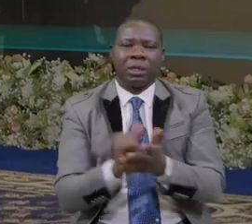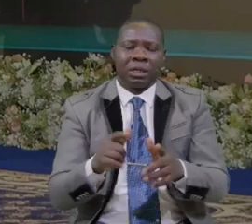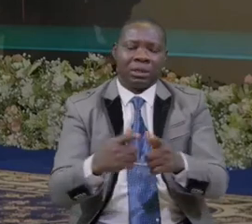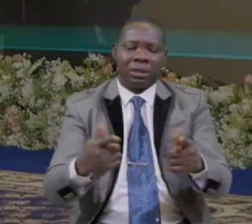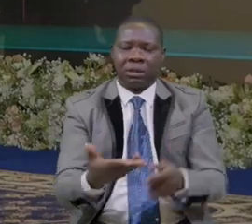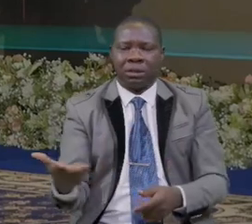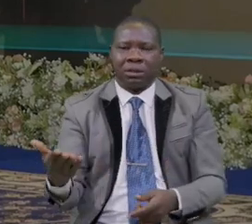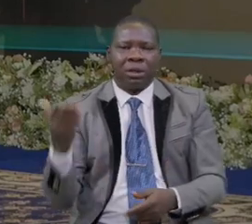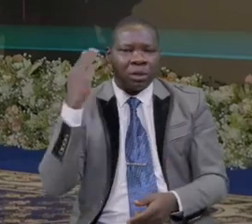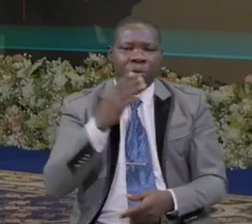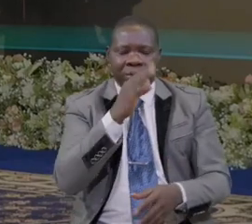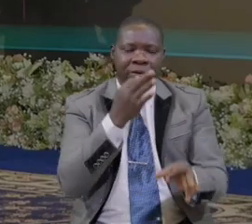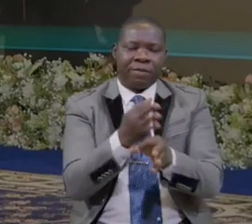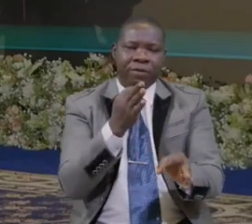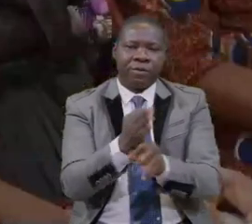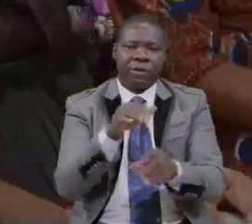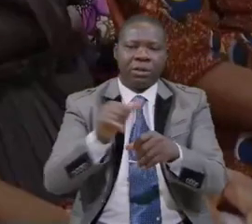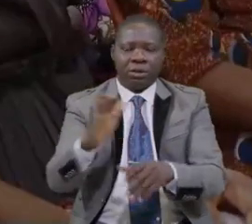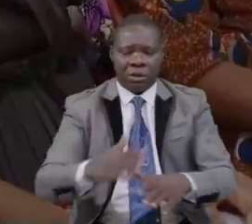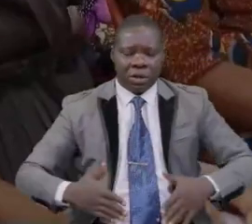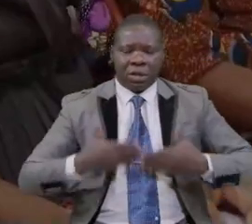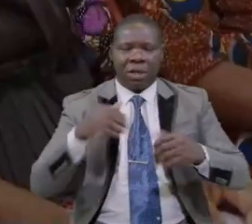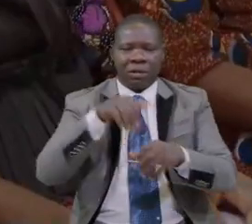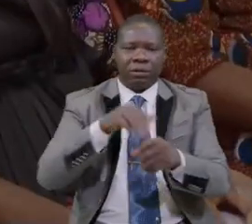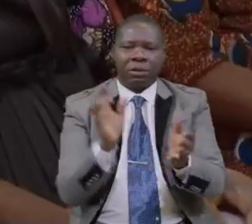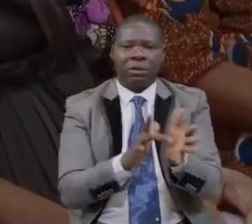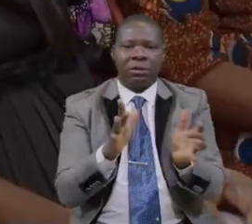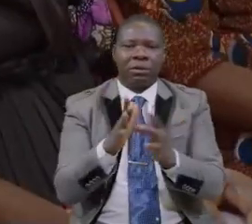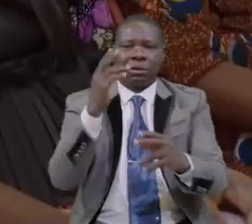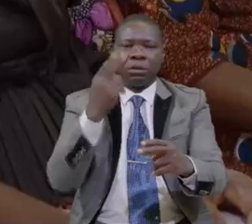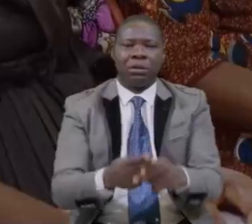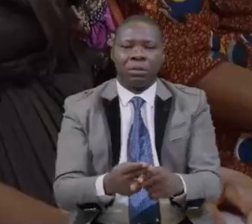Et cette grande chose sera accomplie dans ta vie au nom de Jésus.